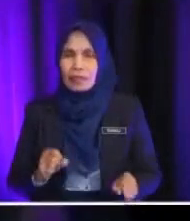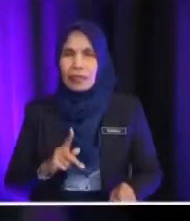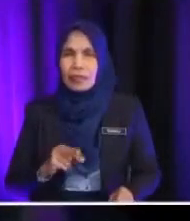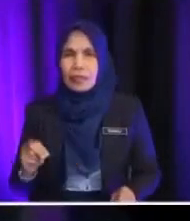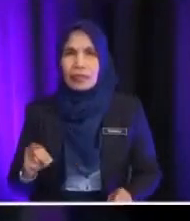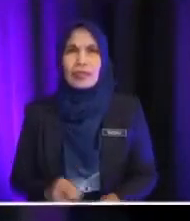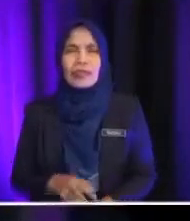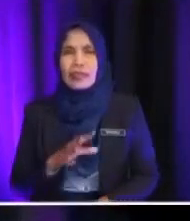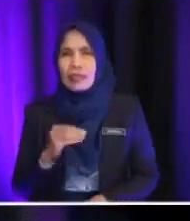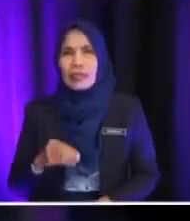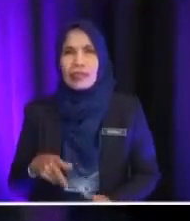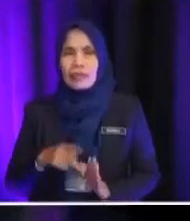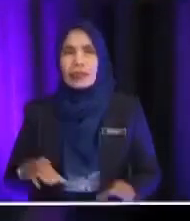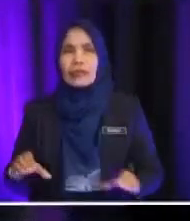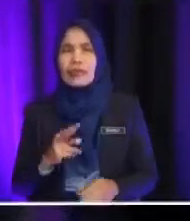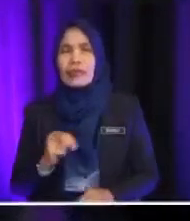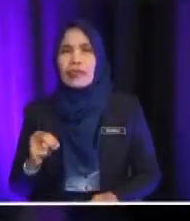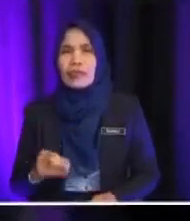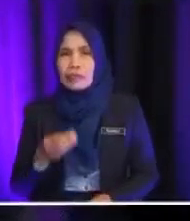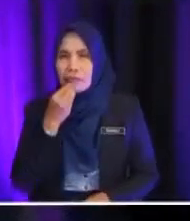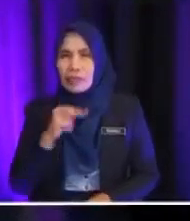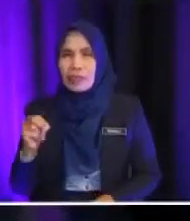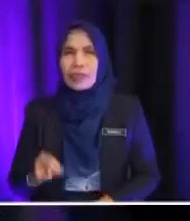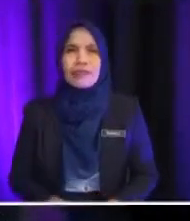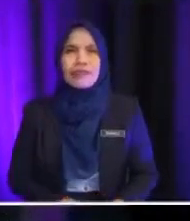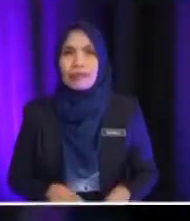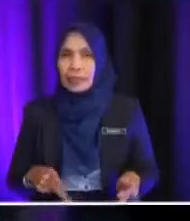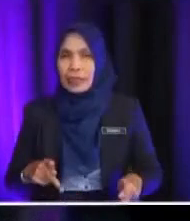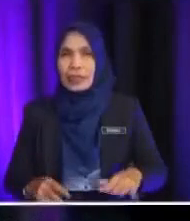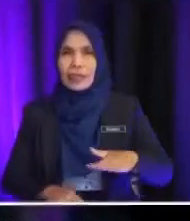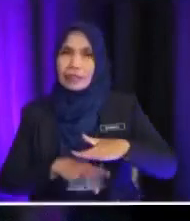pembuatan makanan untuk kaedah memasak memanggang. Kita jumpa lagi